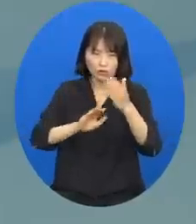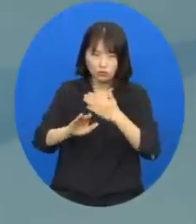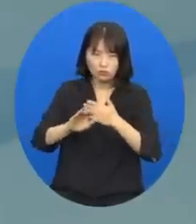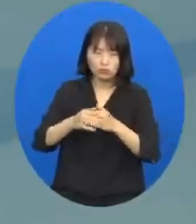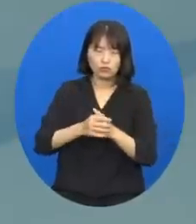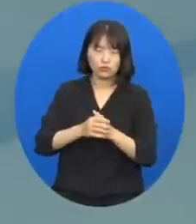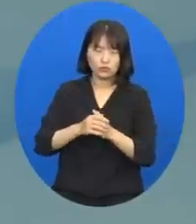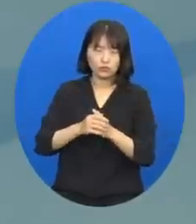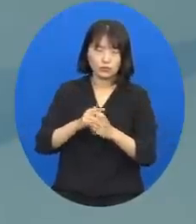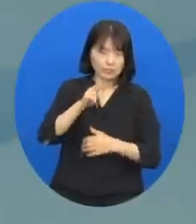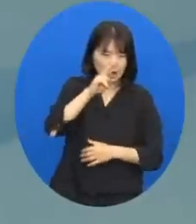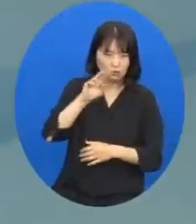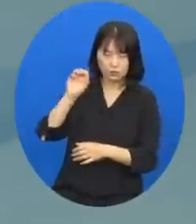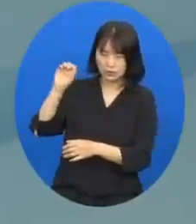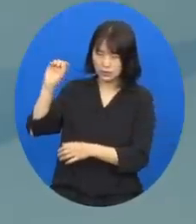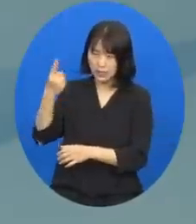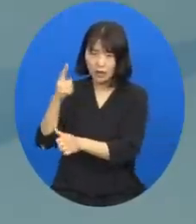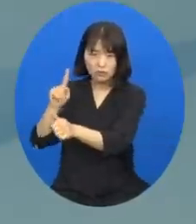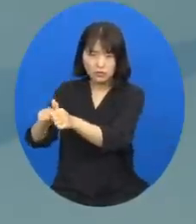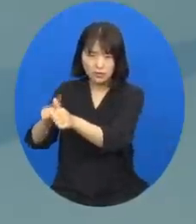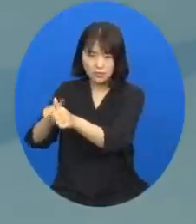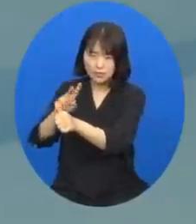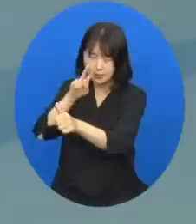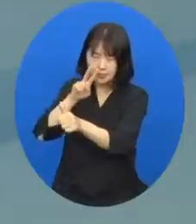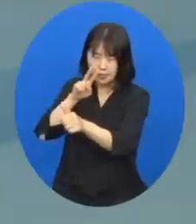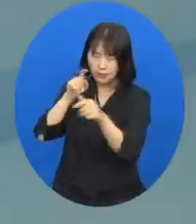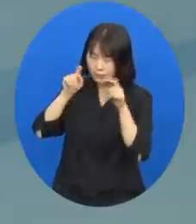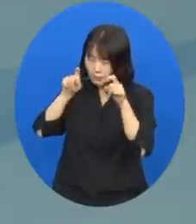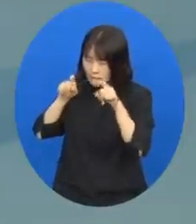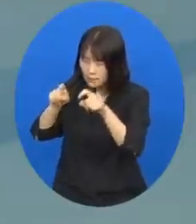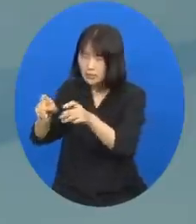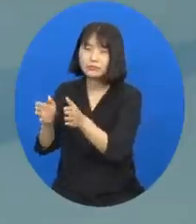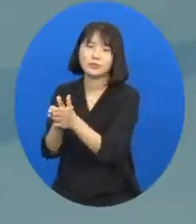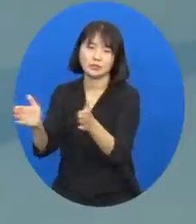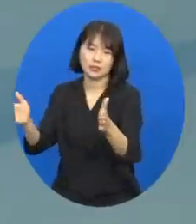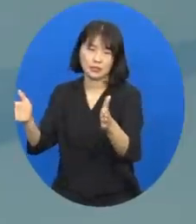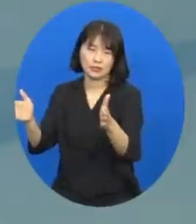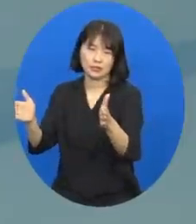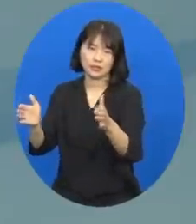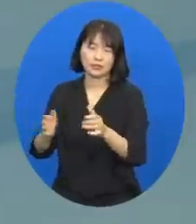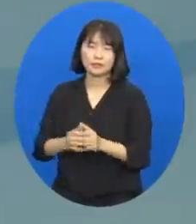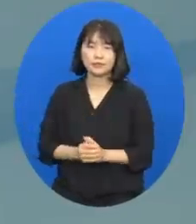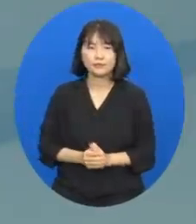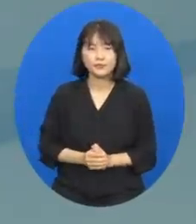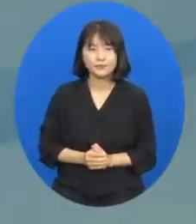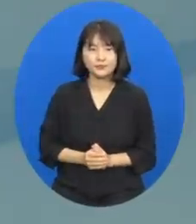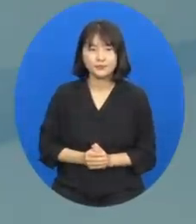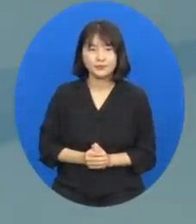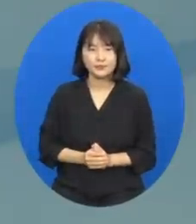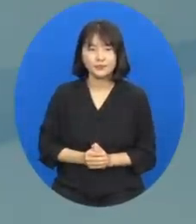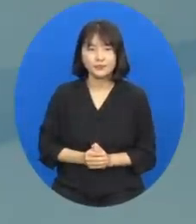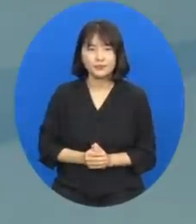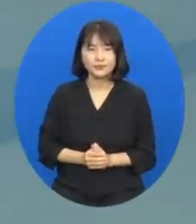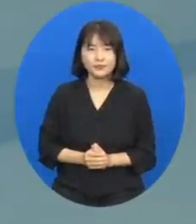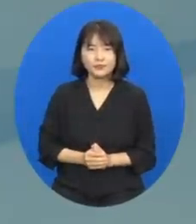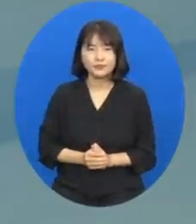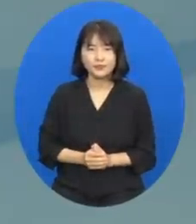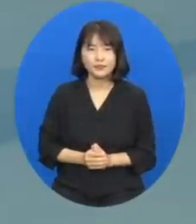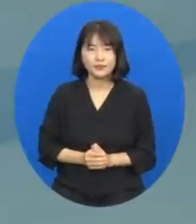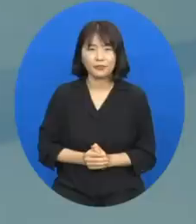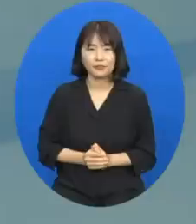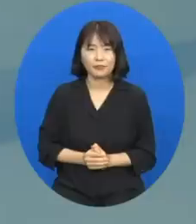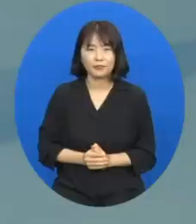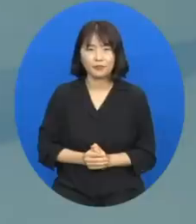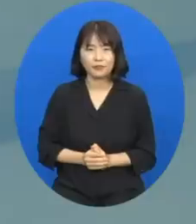의심하기 시작했다 이 주목하는 것 악한 c 선 이것이 바로 시기 라는 것이죠 여기서